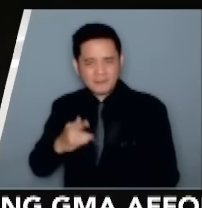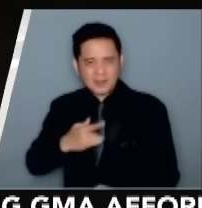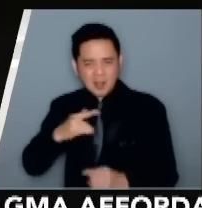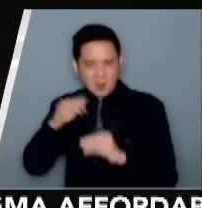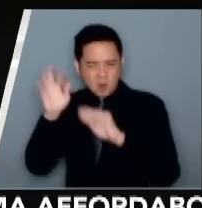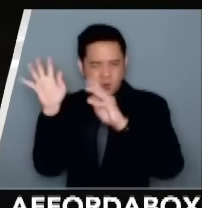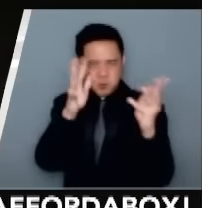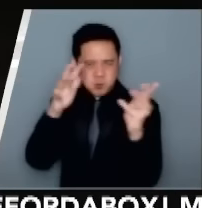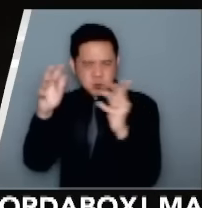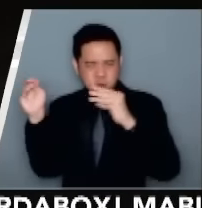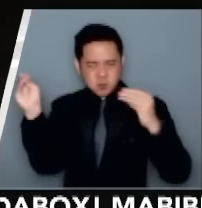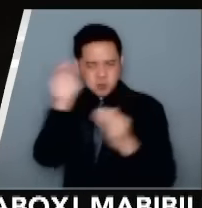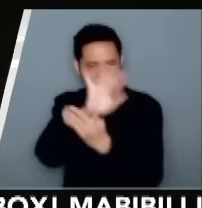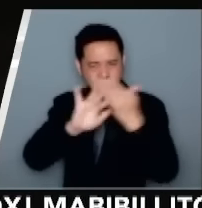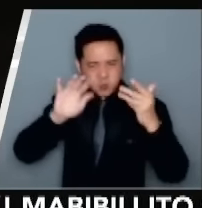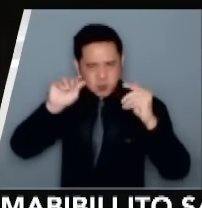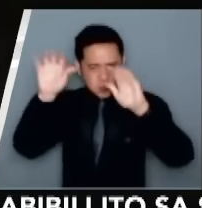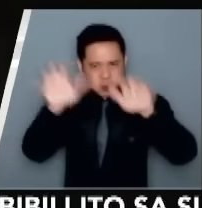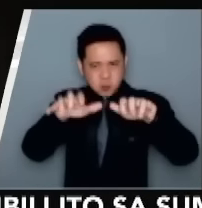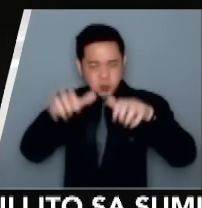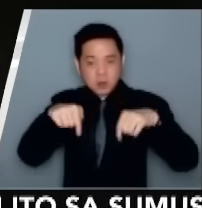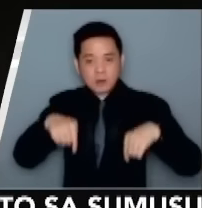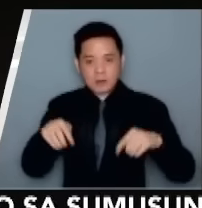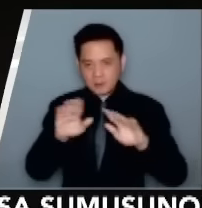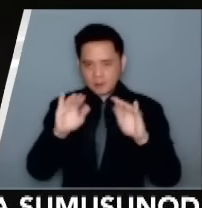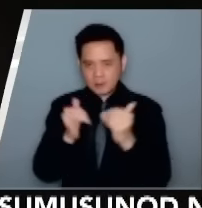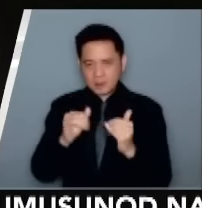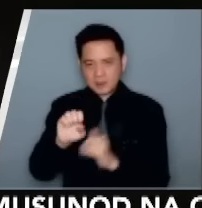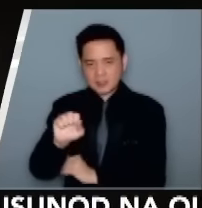ofel dito sa bayan ng Sta Ana sa probinsya ng